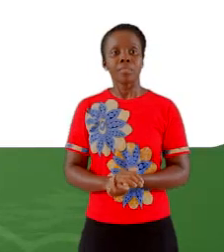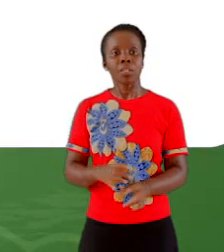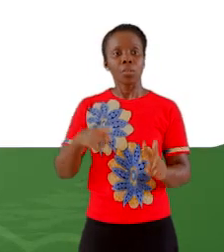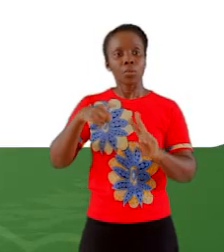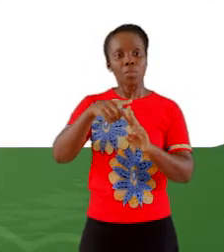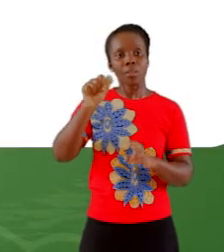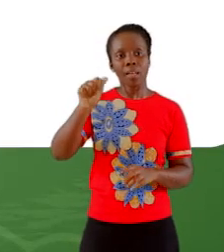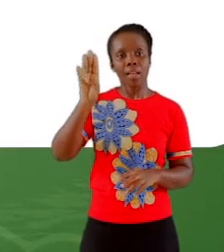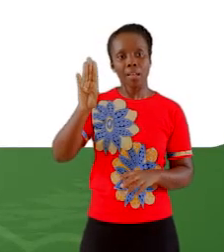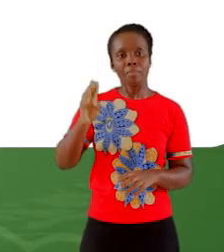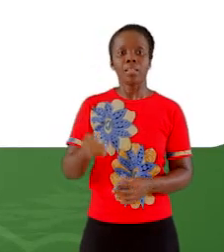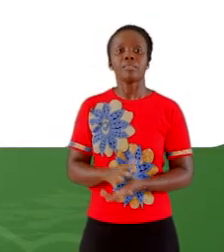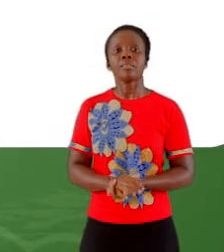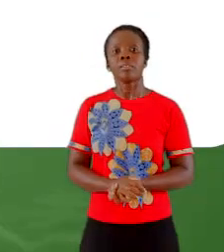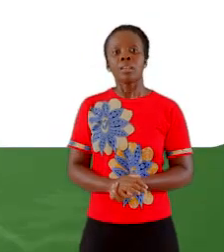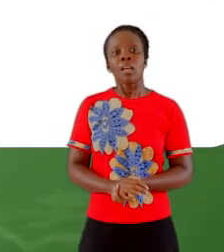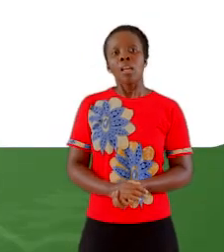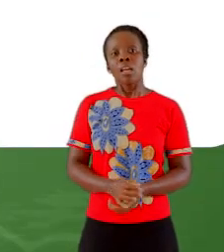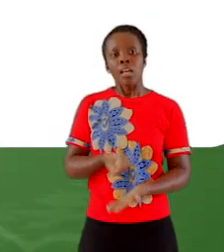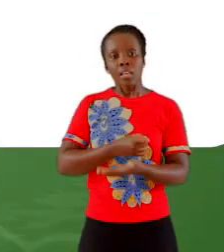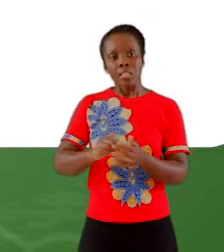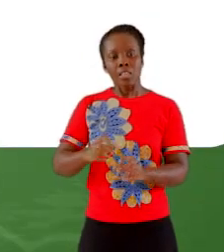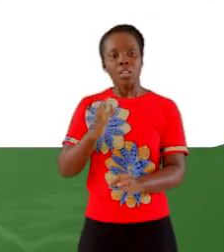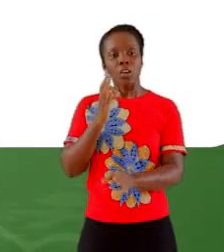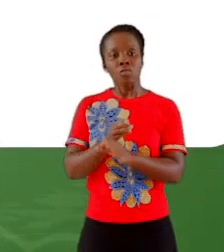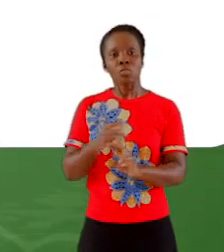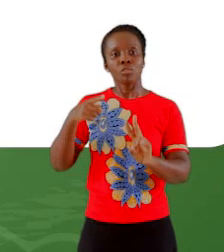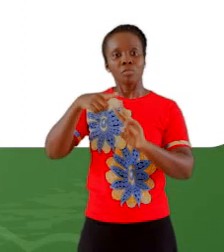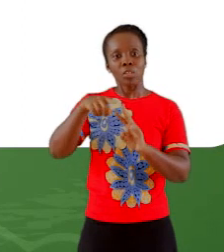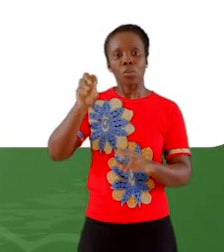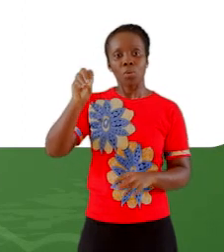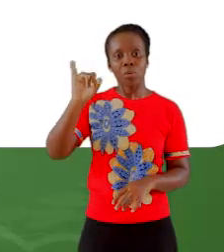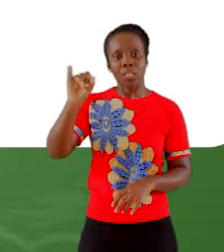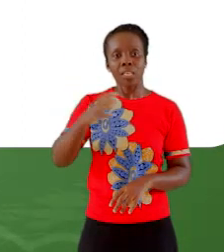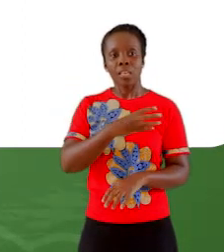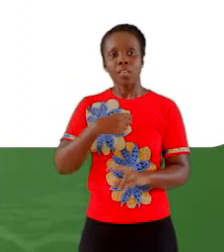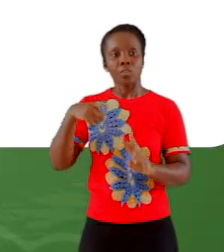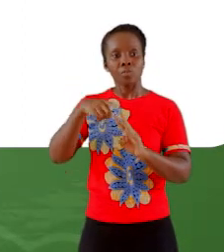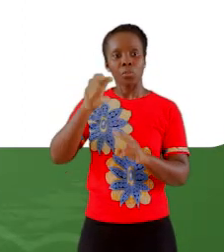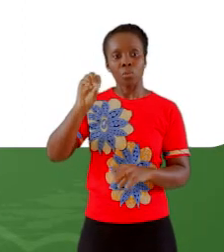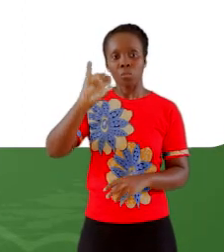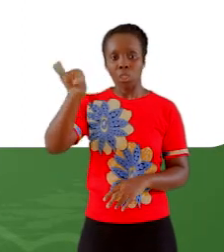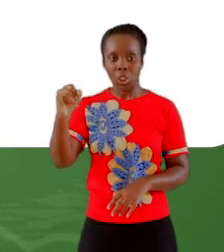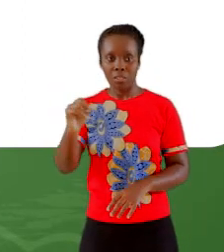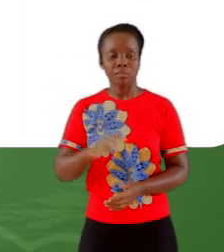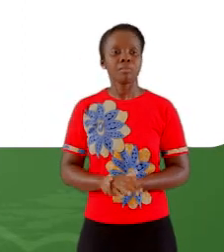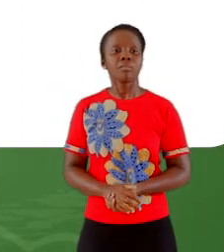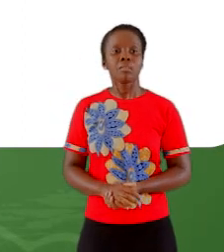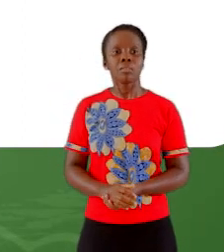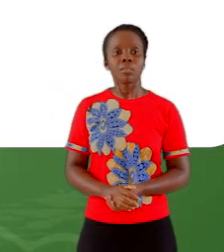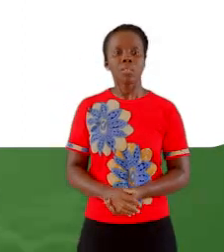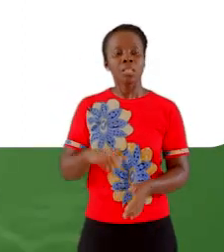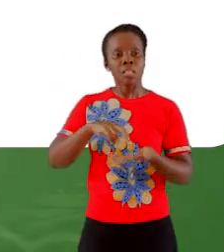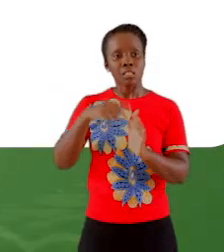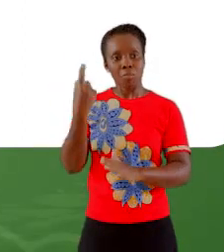On exprime le vecteur AB en fonction du vecteur OI et du vecteur OJ.